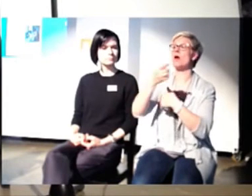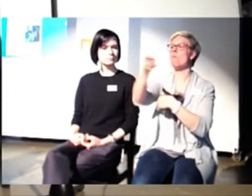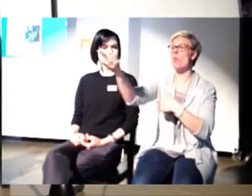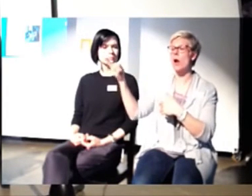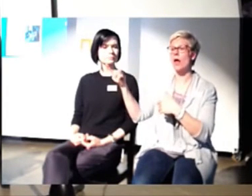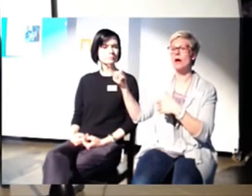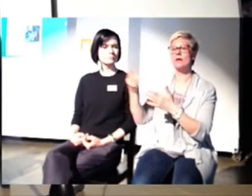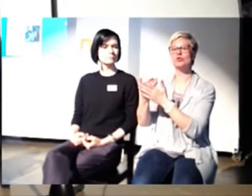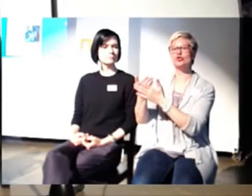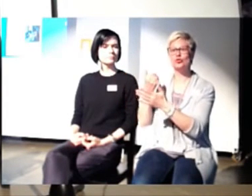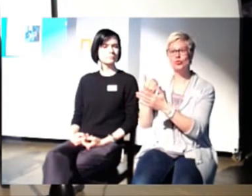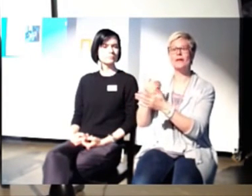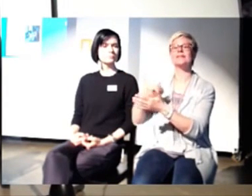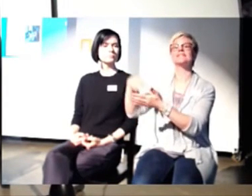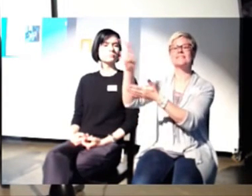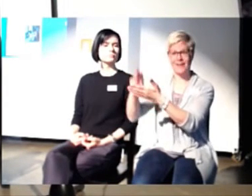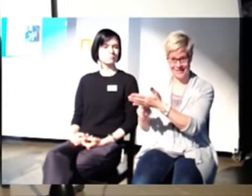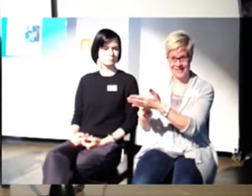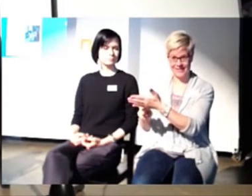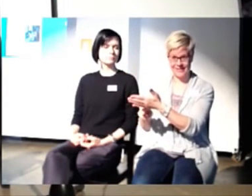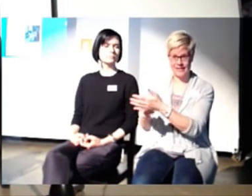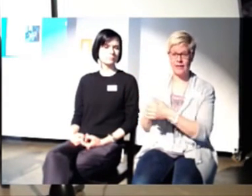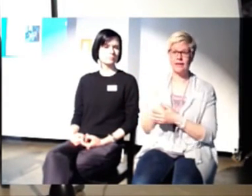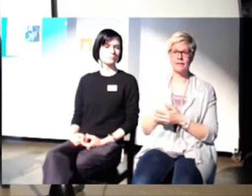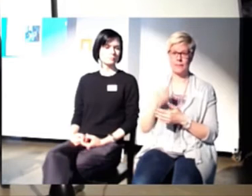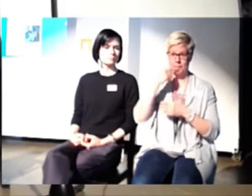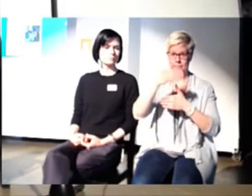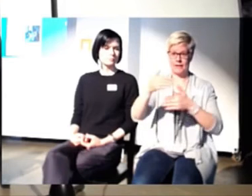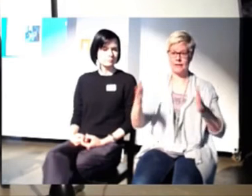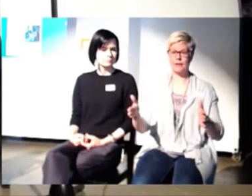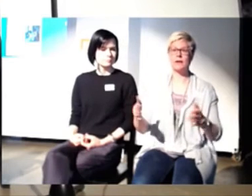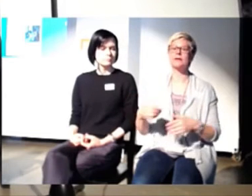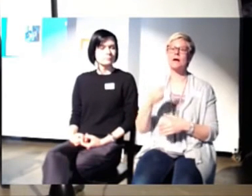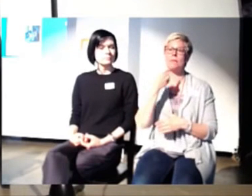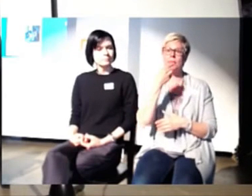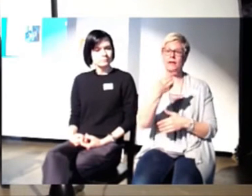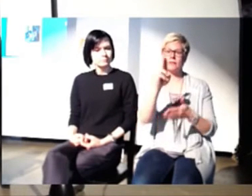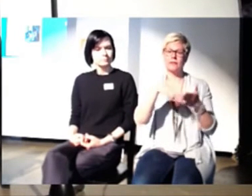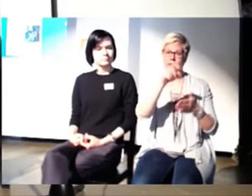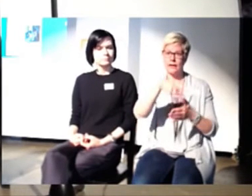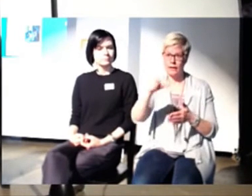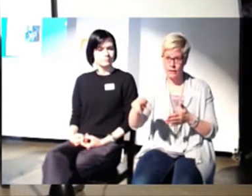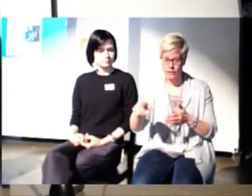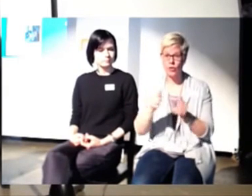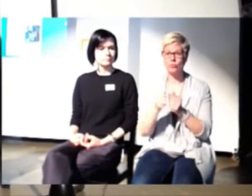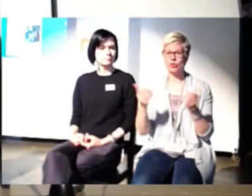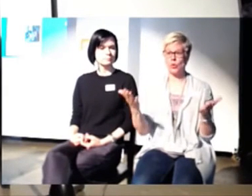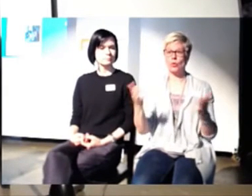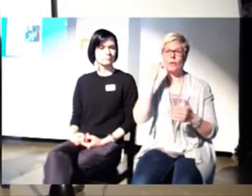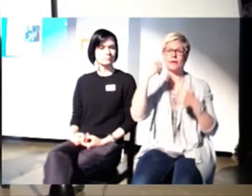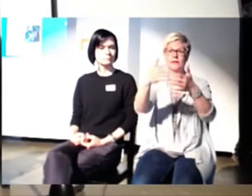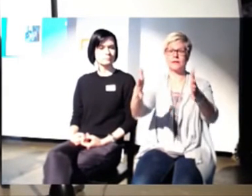vuoksi. Tässä mainitaan erityisesti taiteilijat, mutta nykyään residensseihin voi hakea